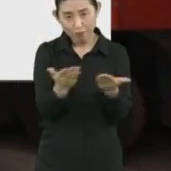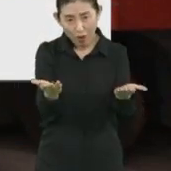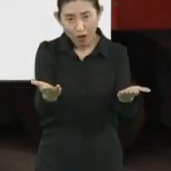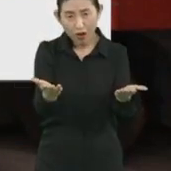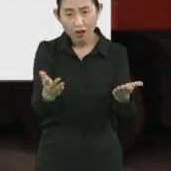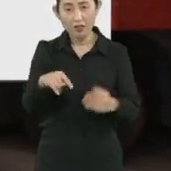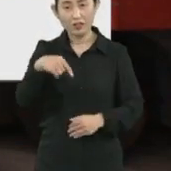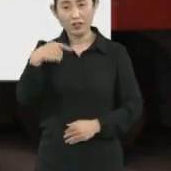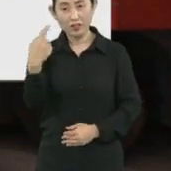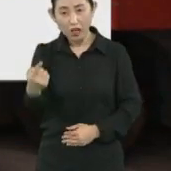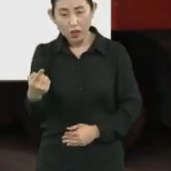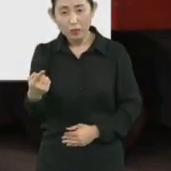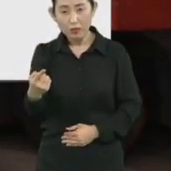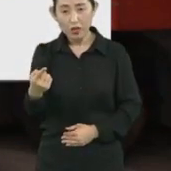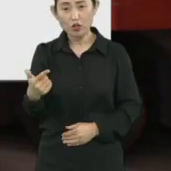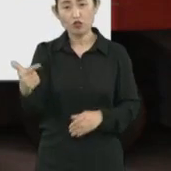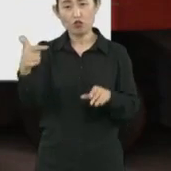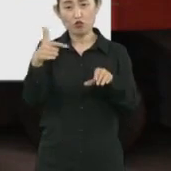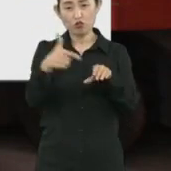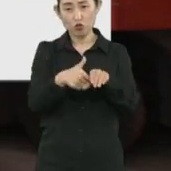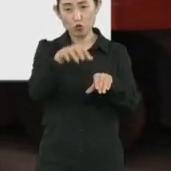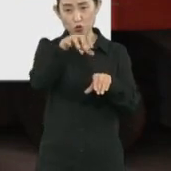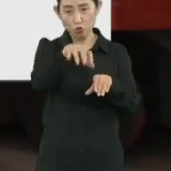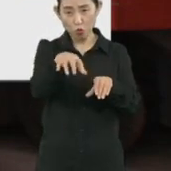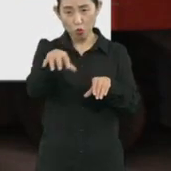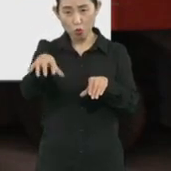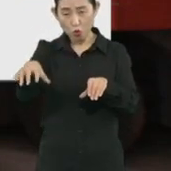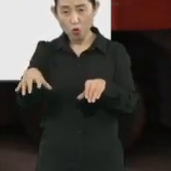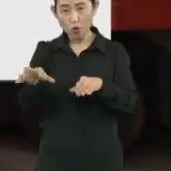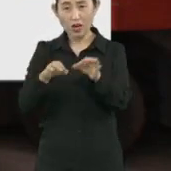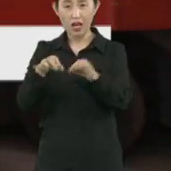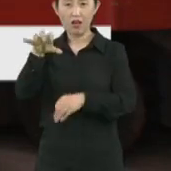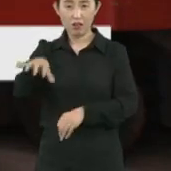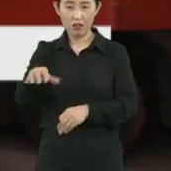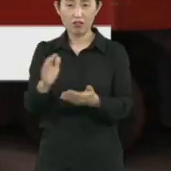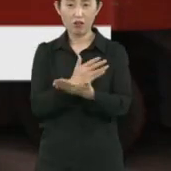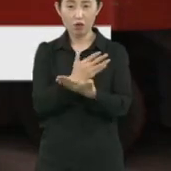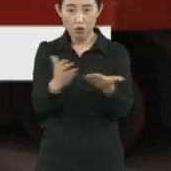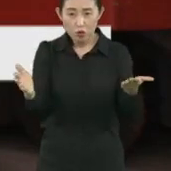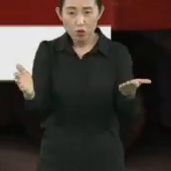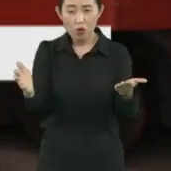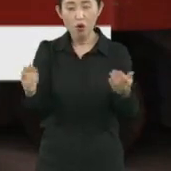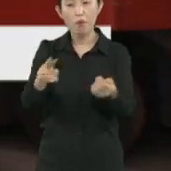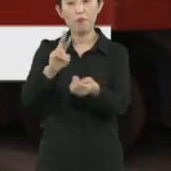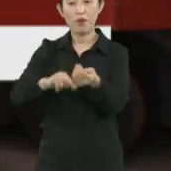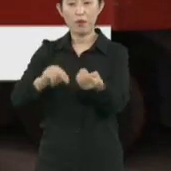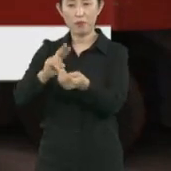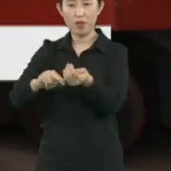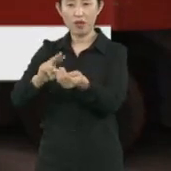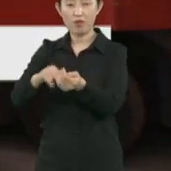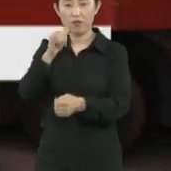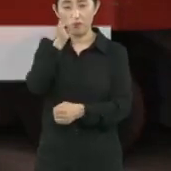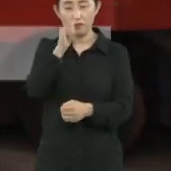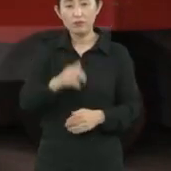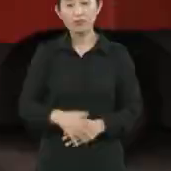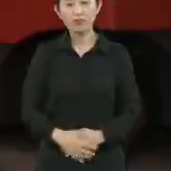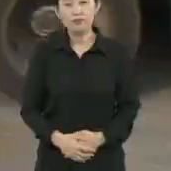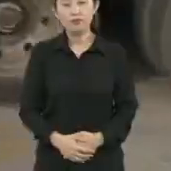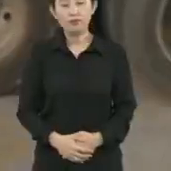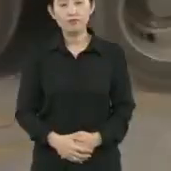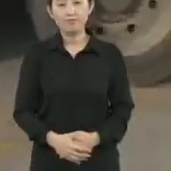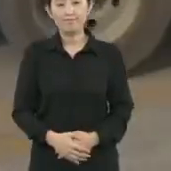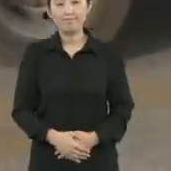공급하고 그 이후에 다른 주유소나 아니면 대리점 또 여러 개 필요하신 분들에게 이제 판매를 하고 있습니다.